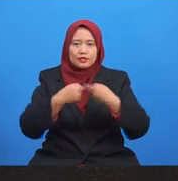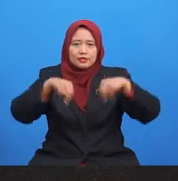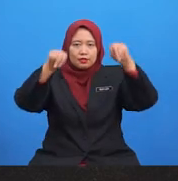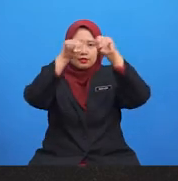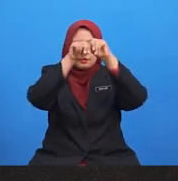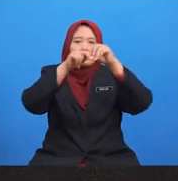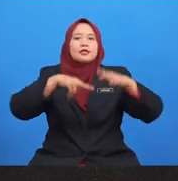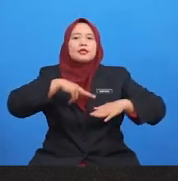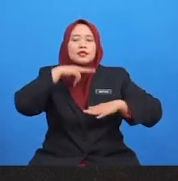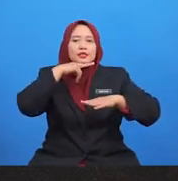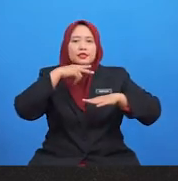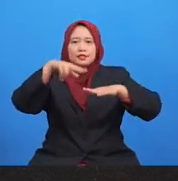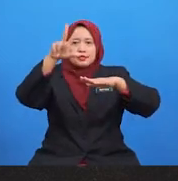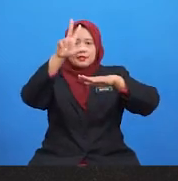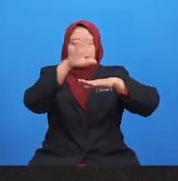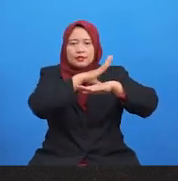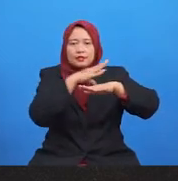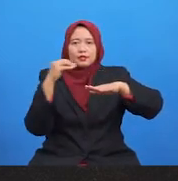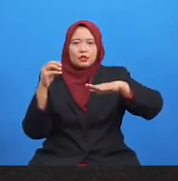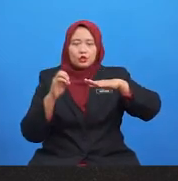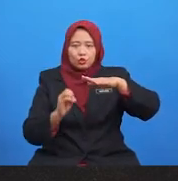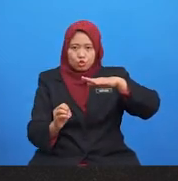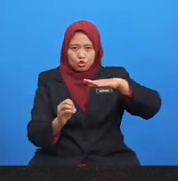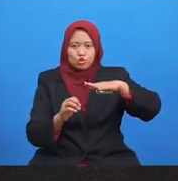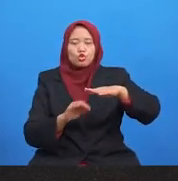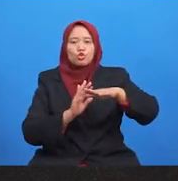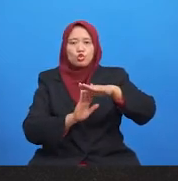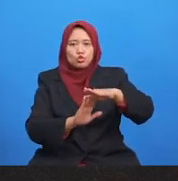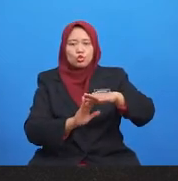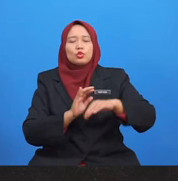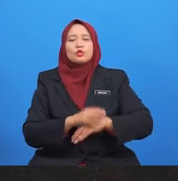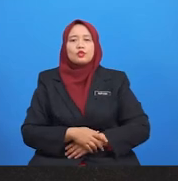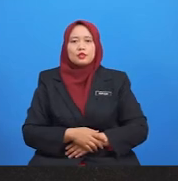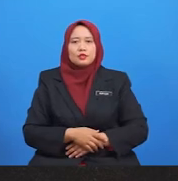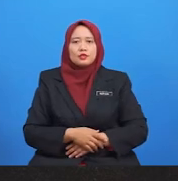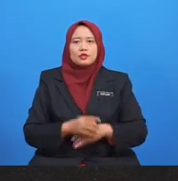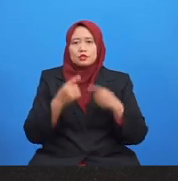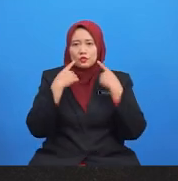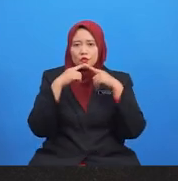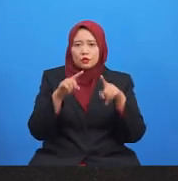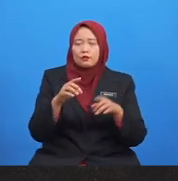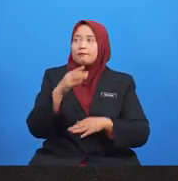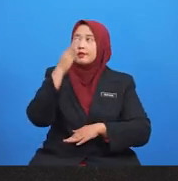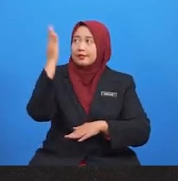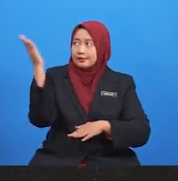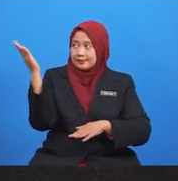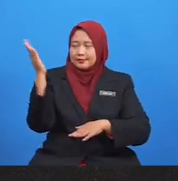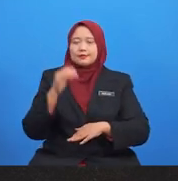3 dan 0 ke dalam nilai Y. Maka jawapan yang anda pilihi ialah